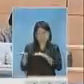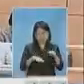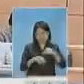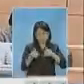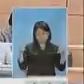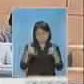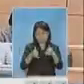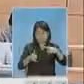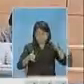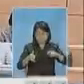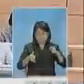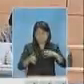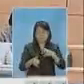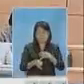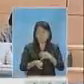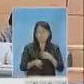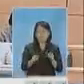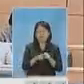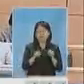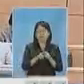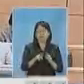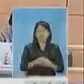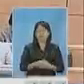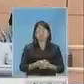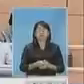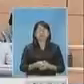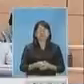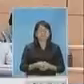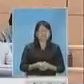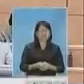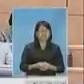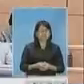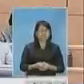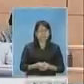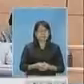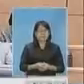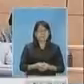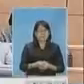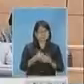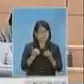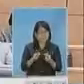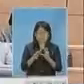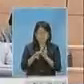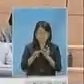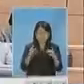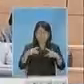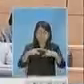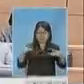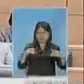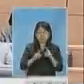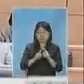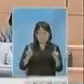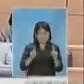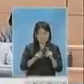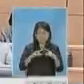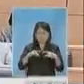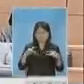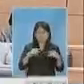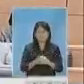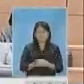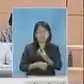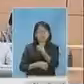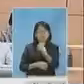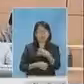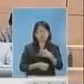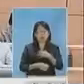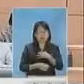ทุกเวลาตอนนี้ไงครับแต่มันคนละเรื่องฮะท่านบอกว่าจะจัด